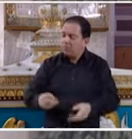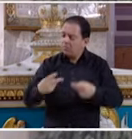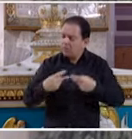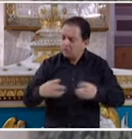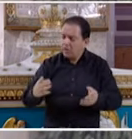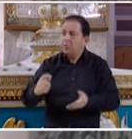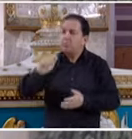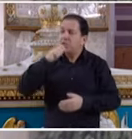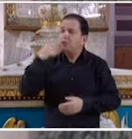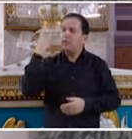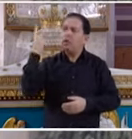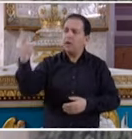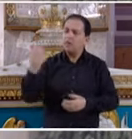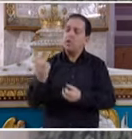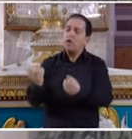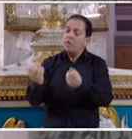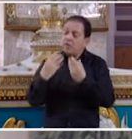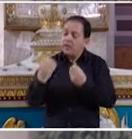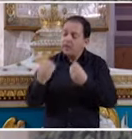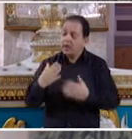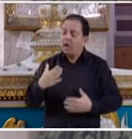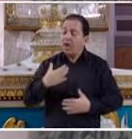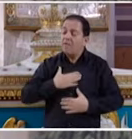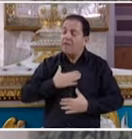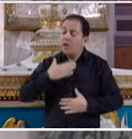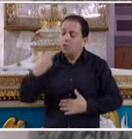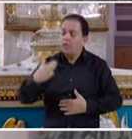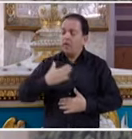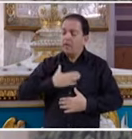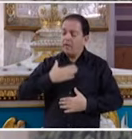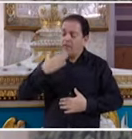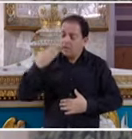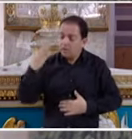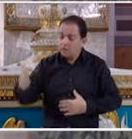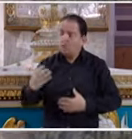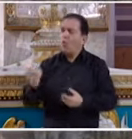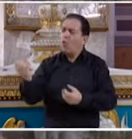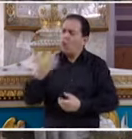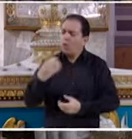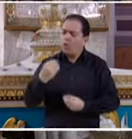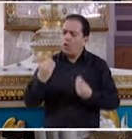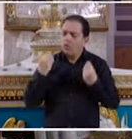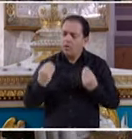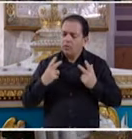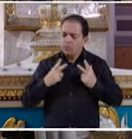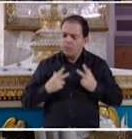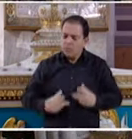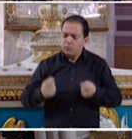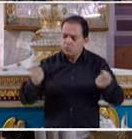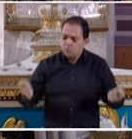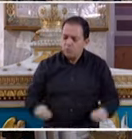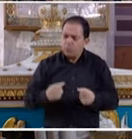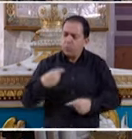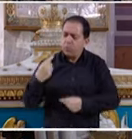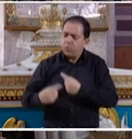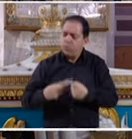σου μυστηρίων. Δίδαξον ημάς ευχαριστήν Συ αξίως υπέρ των ευεργεσιών σου, όν επίησας και ποιείς